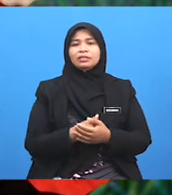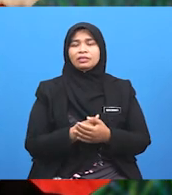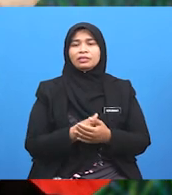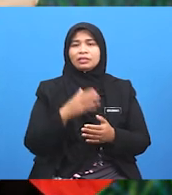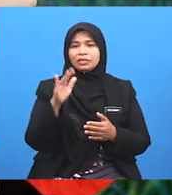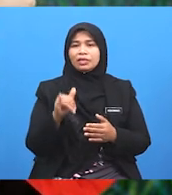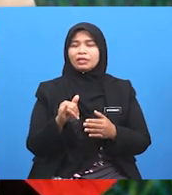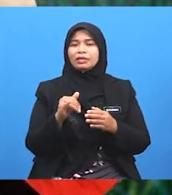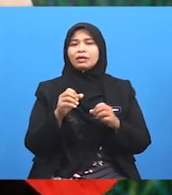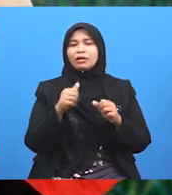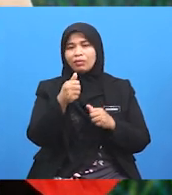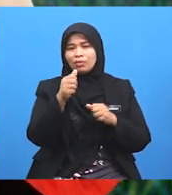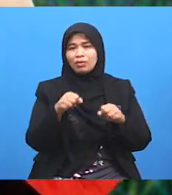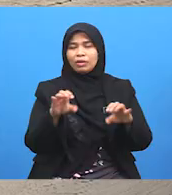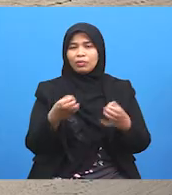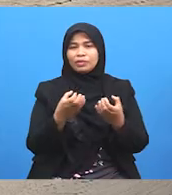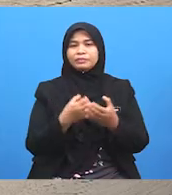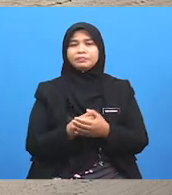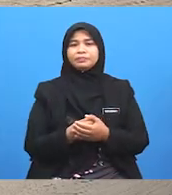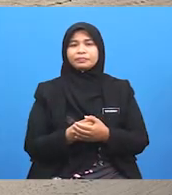kerajinan yang kamu boleh lakukan.